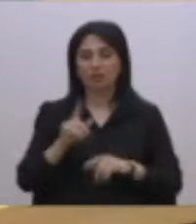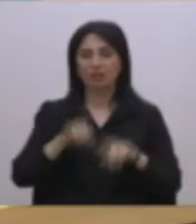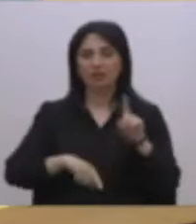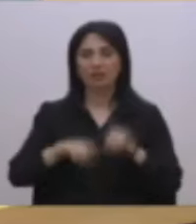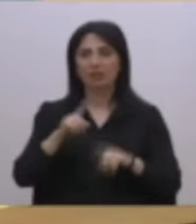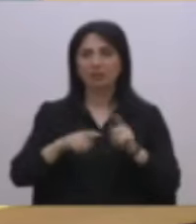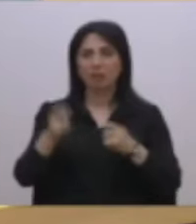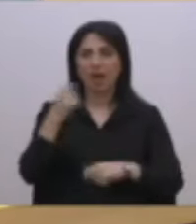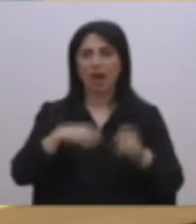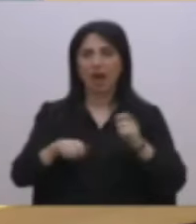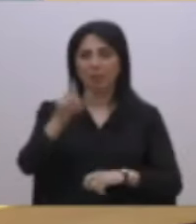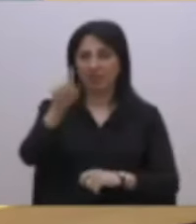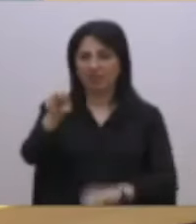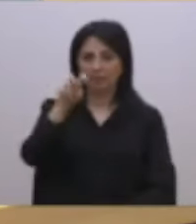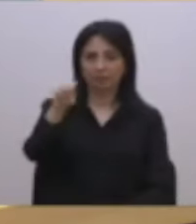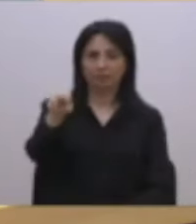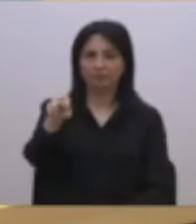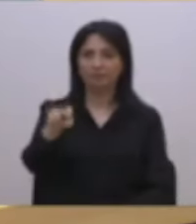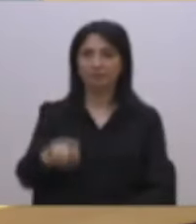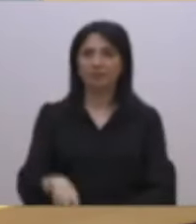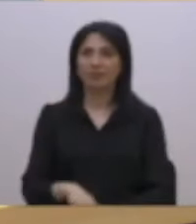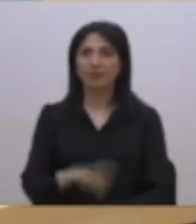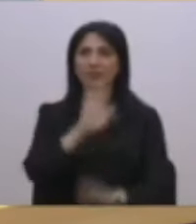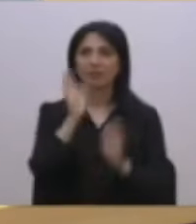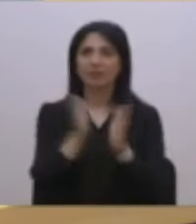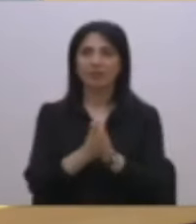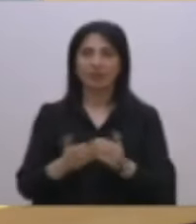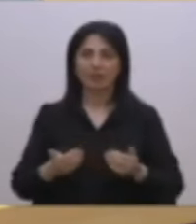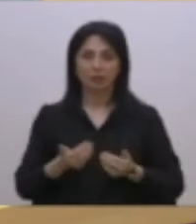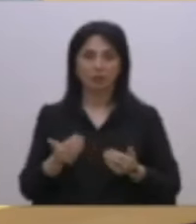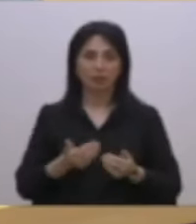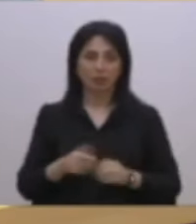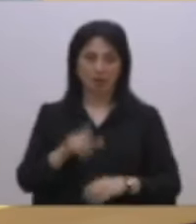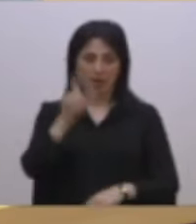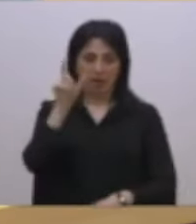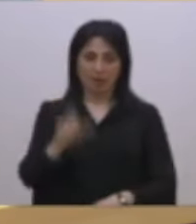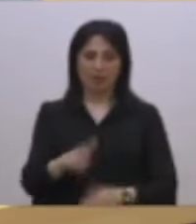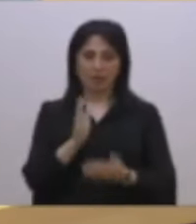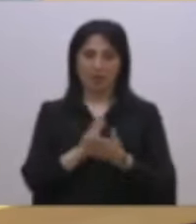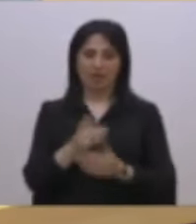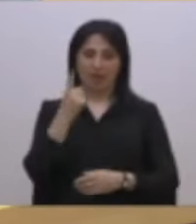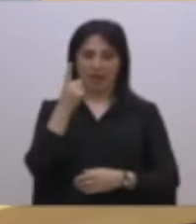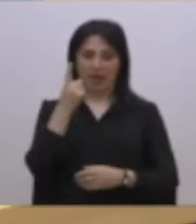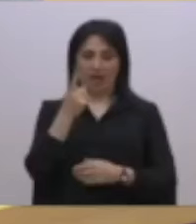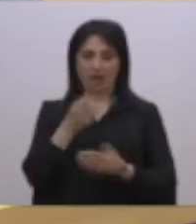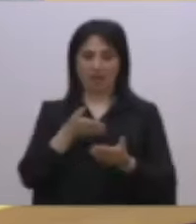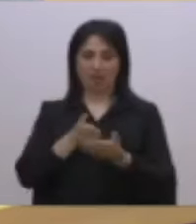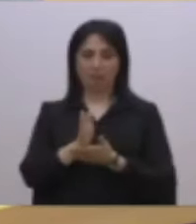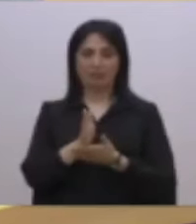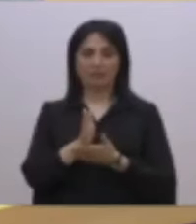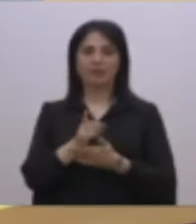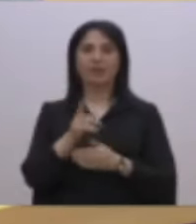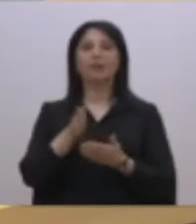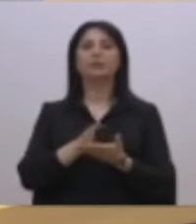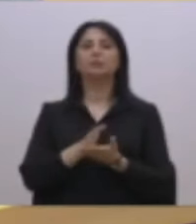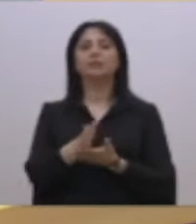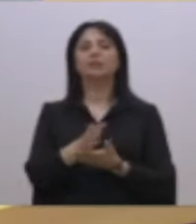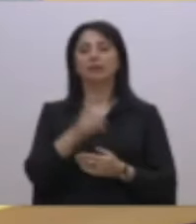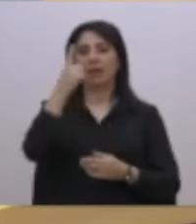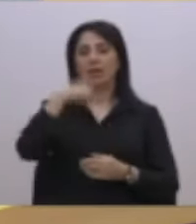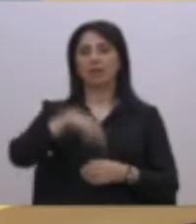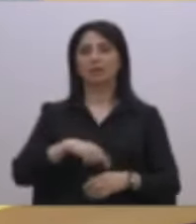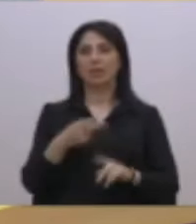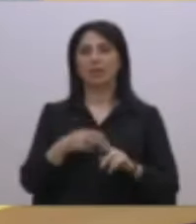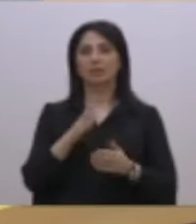სამშაბლოს გამყიდველები გერქმევათ. მთელი ცხოვრება ადამიანს აქვს ერთი მისია და ეს მისია